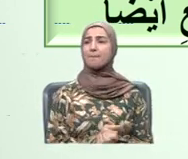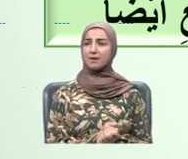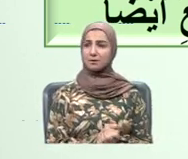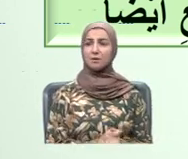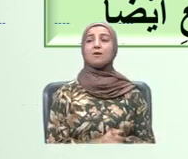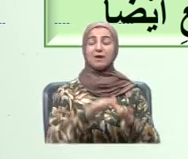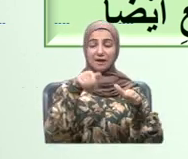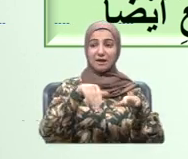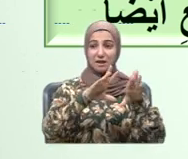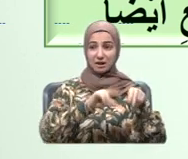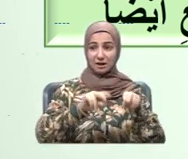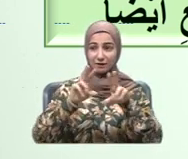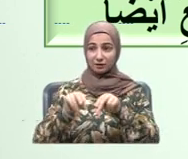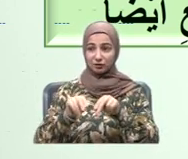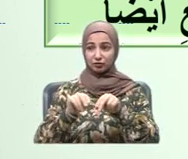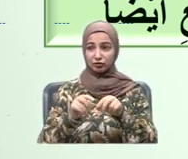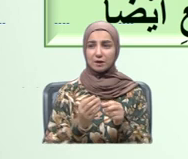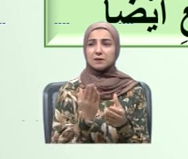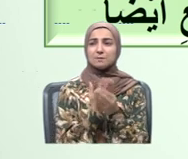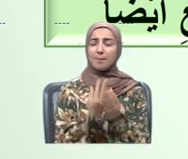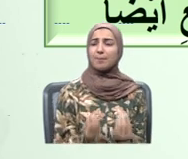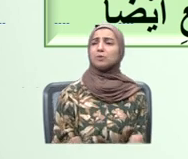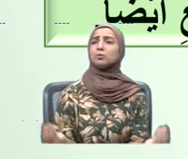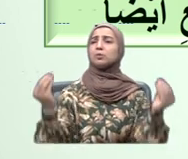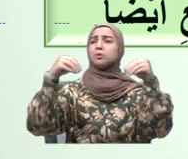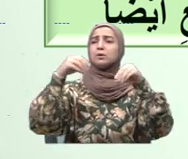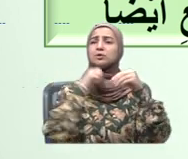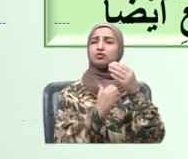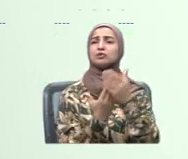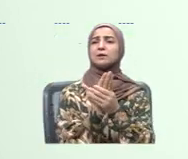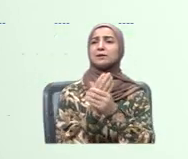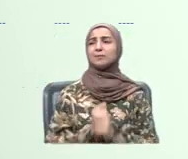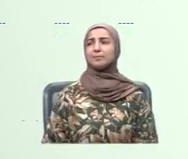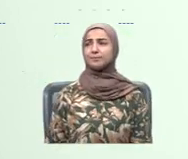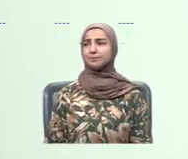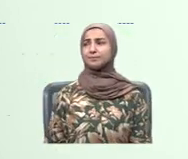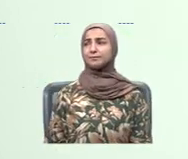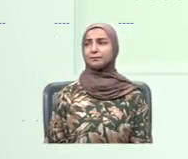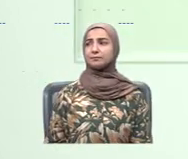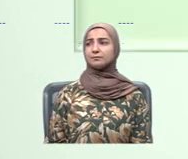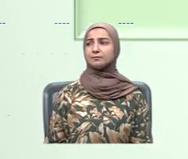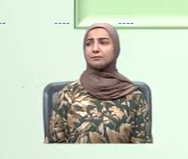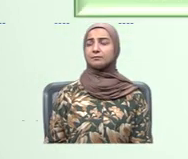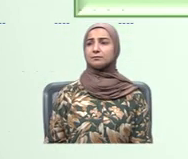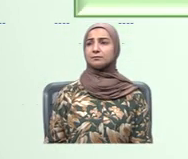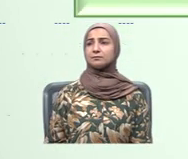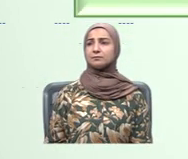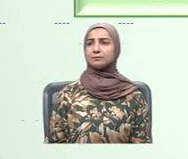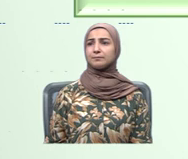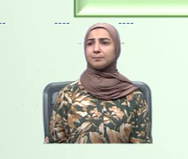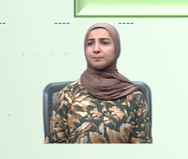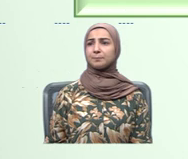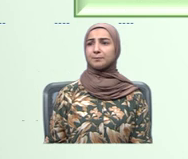في هذا المقال أضاف أسبابا جديدة لم يقلها في المقطع